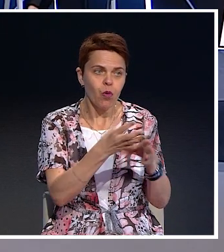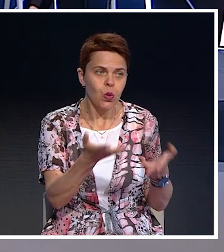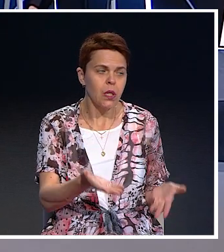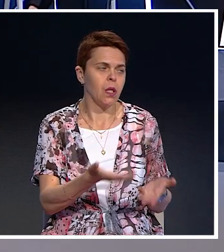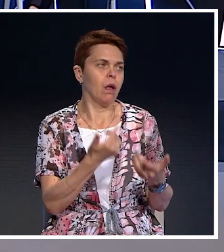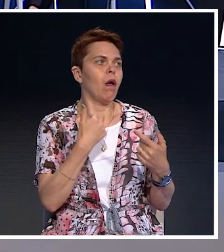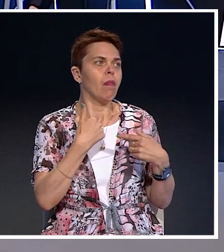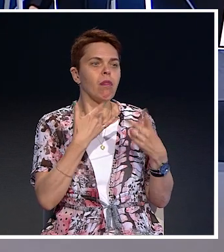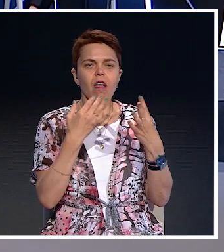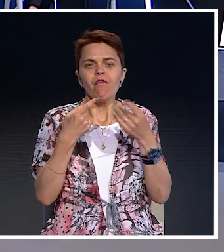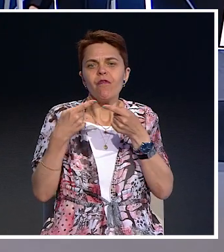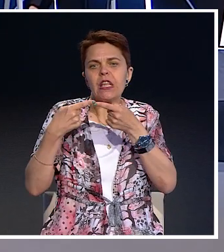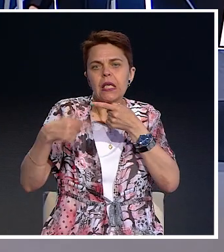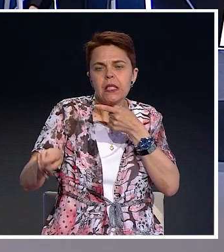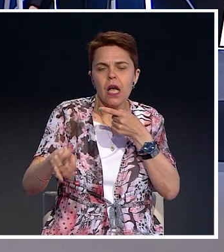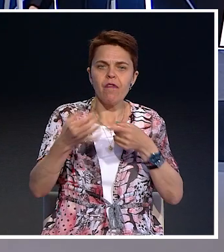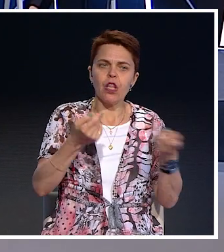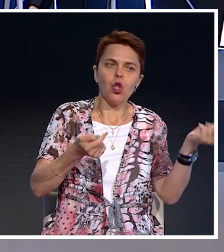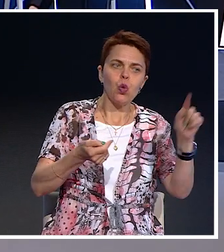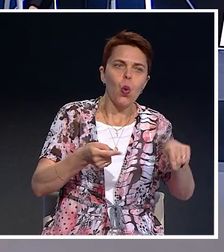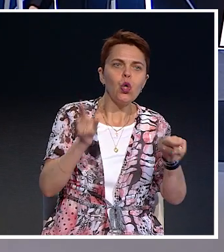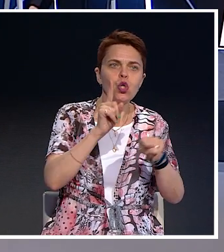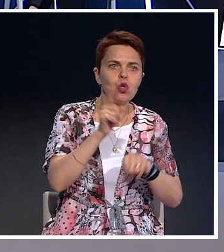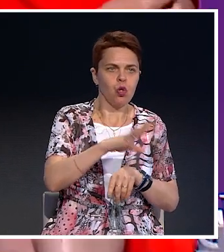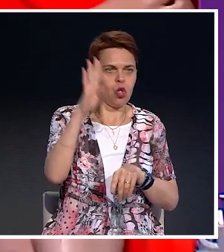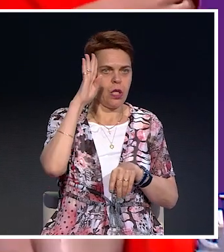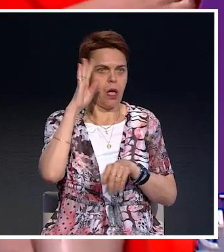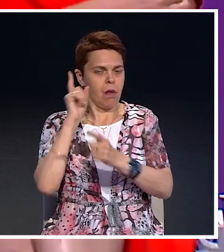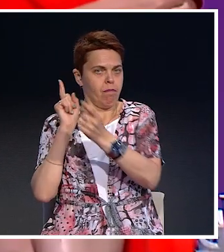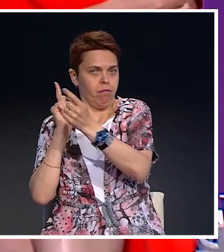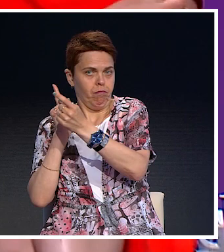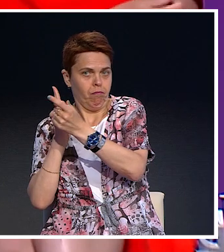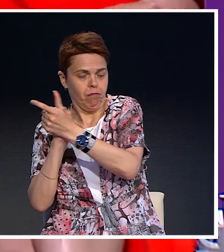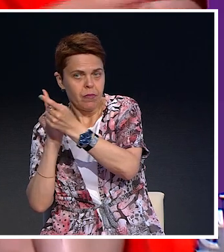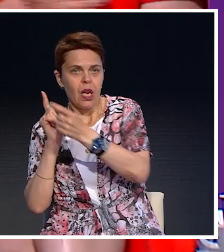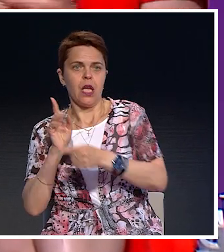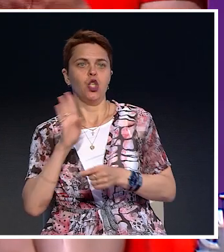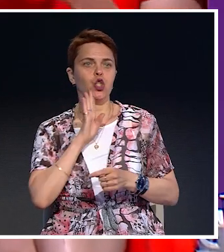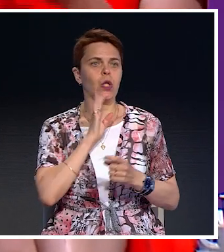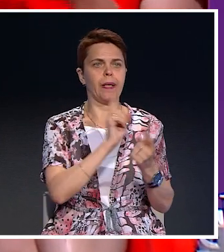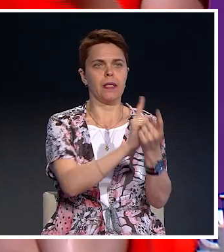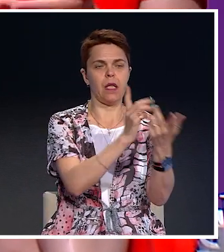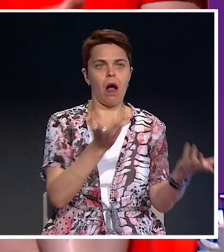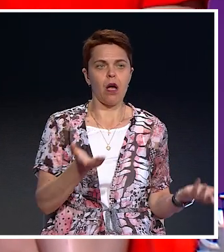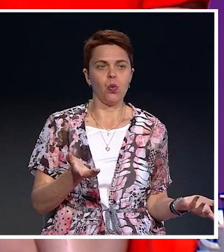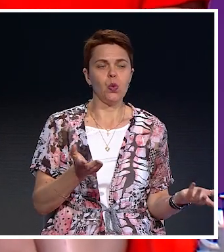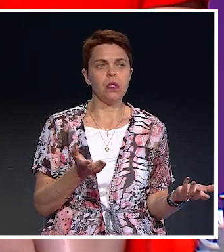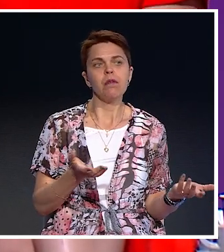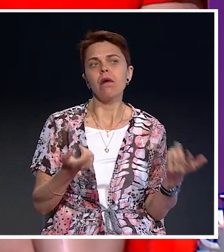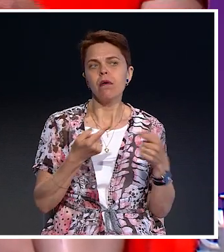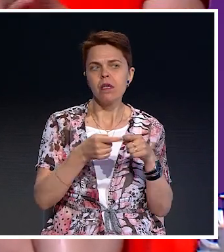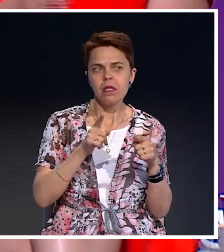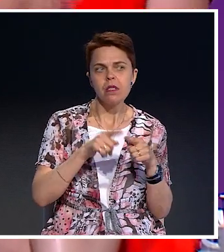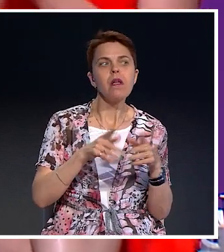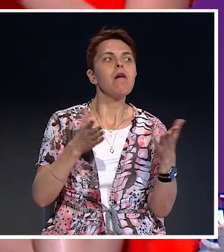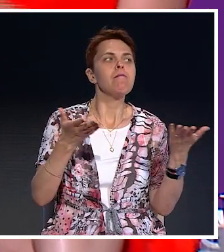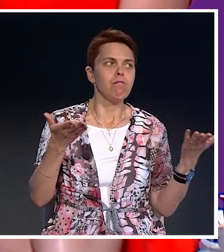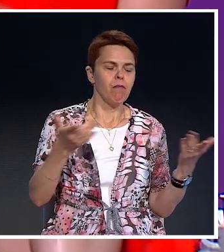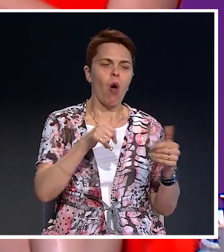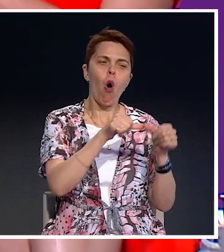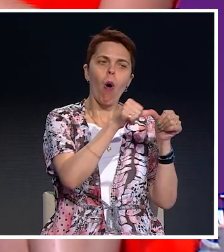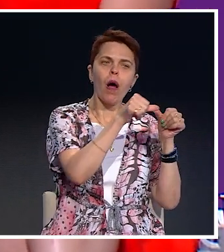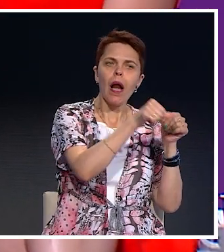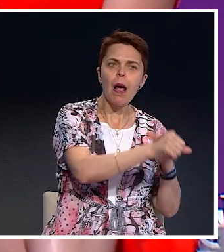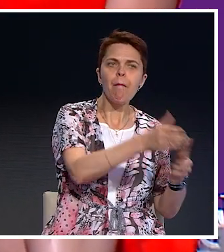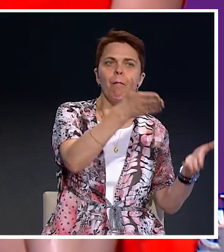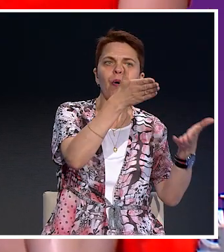на виборах, вона відрізняється від того, з чим стикаються чоловіки-кандидати, та і відповідно наше завдання – допомогти їм краще до цього підготуватися. Тому